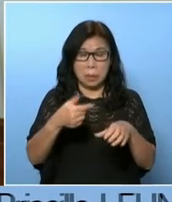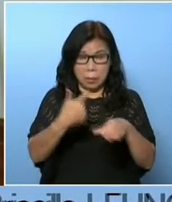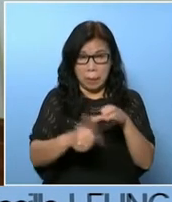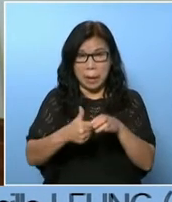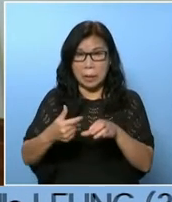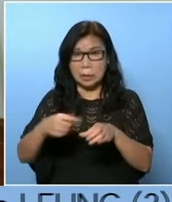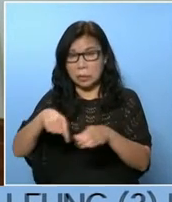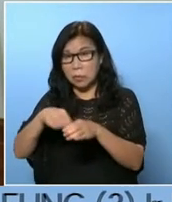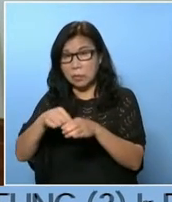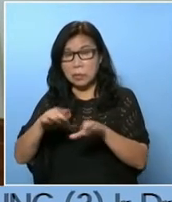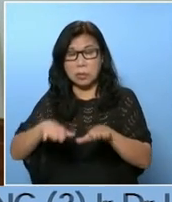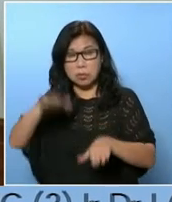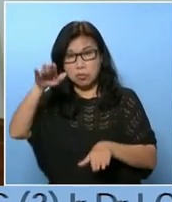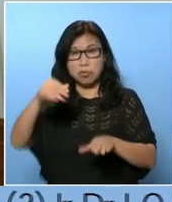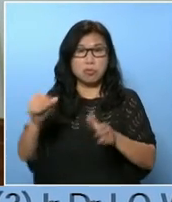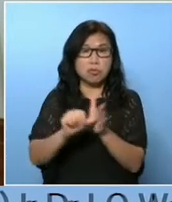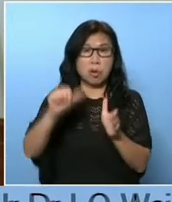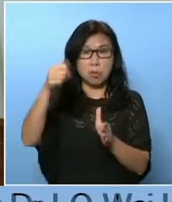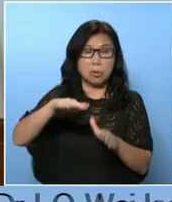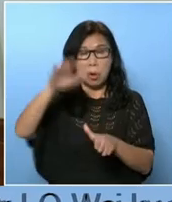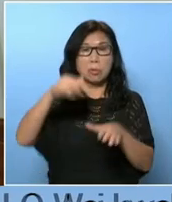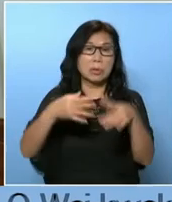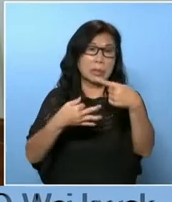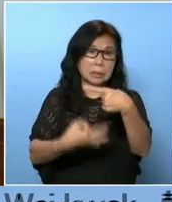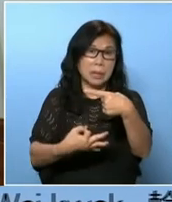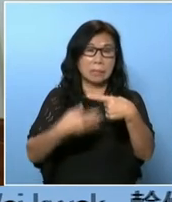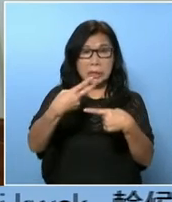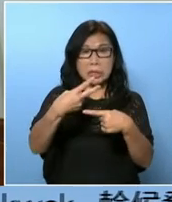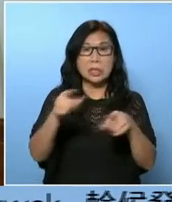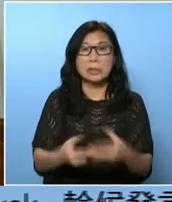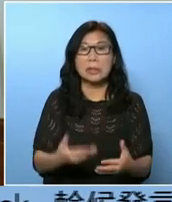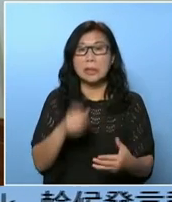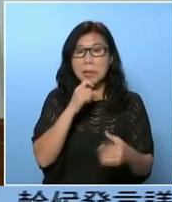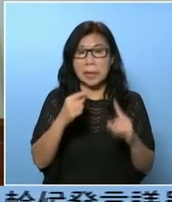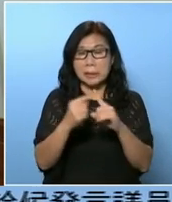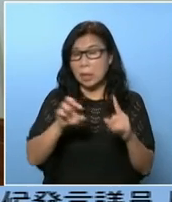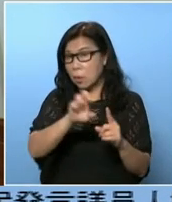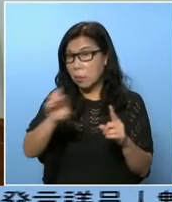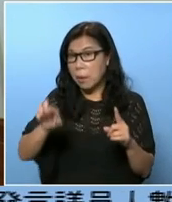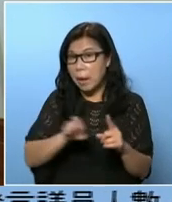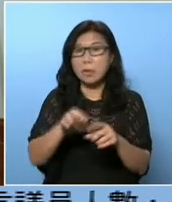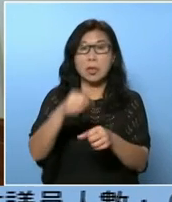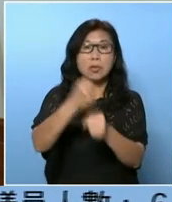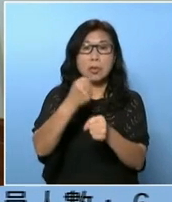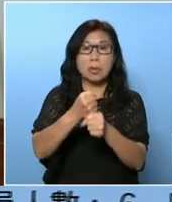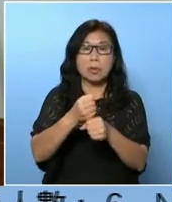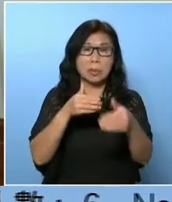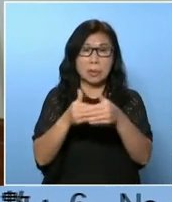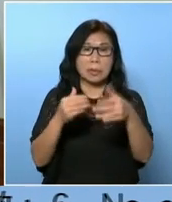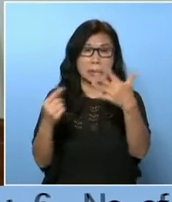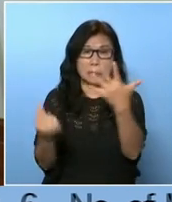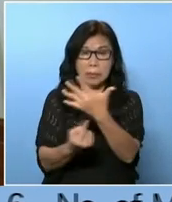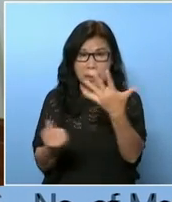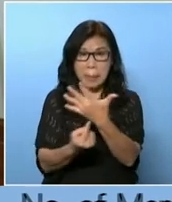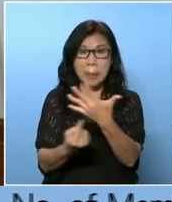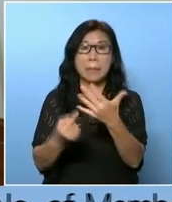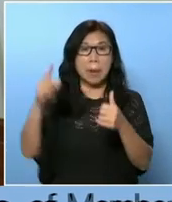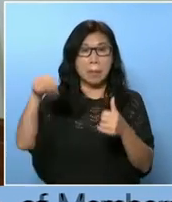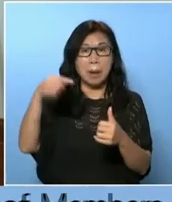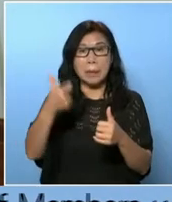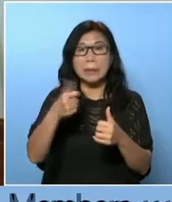處於最高的三分之一之中。一個人均生產總值接近$50,000